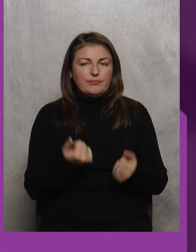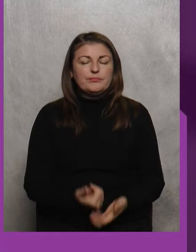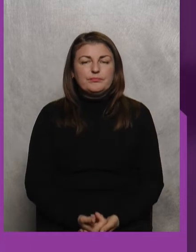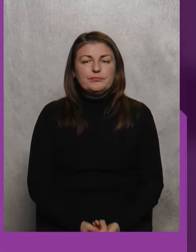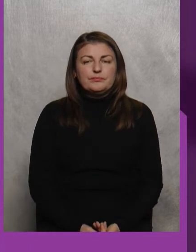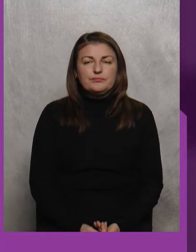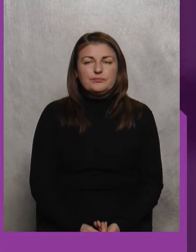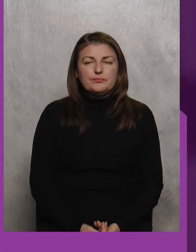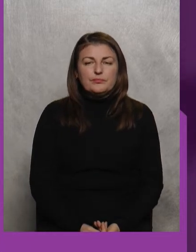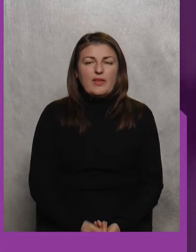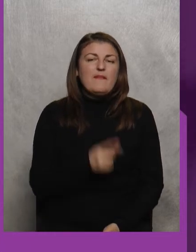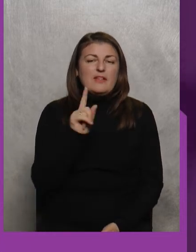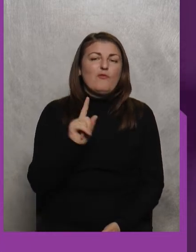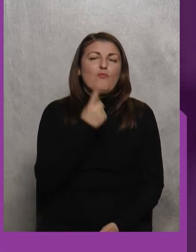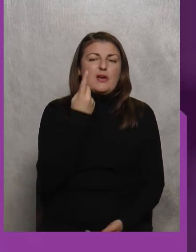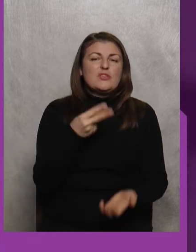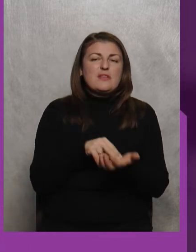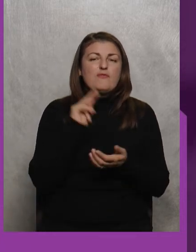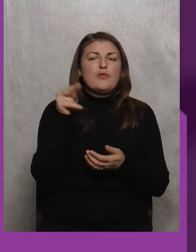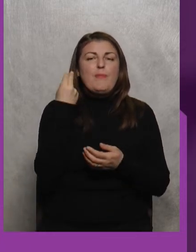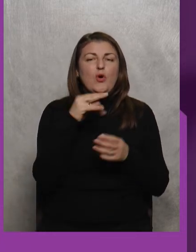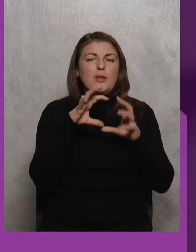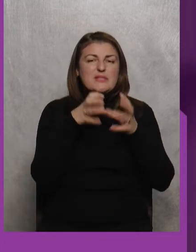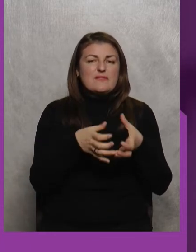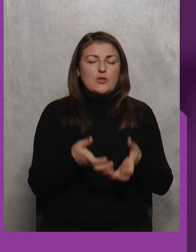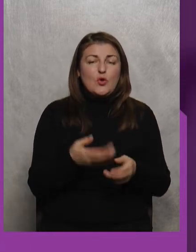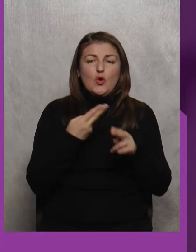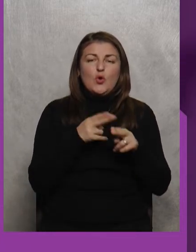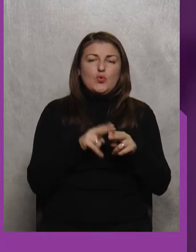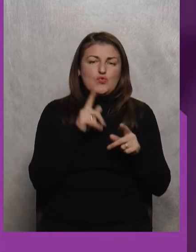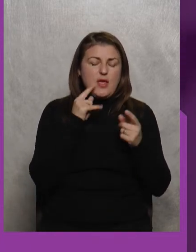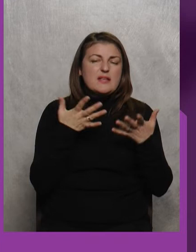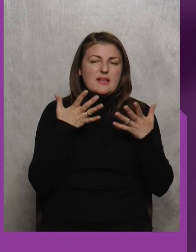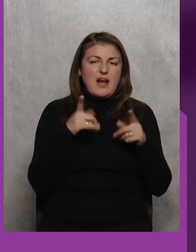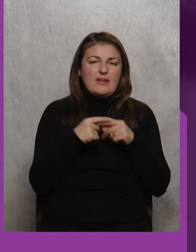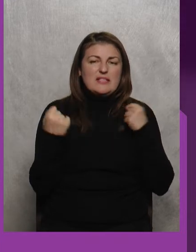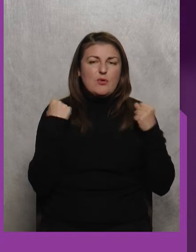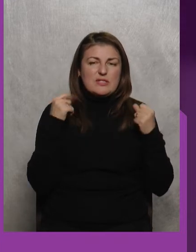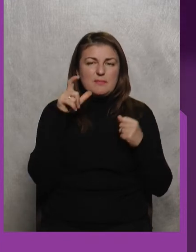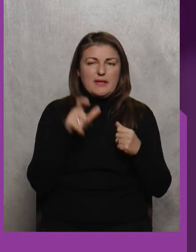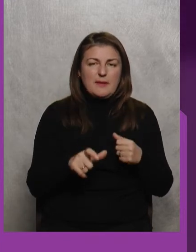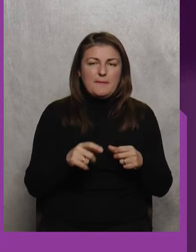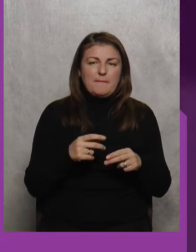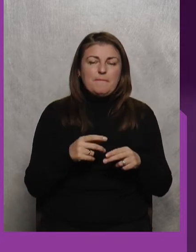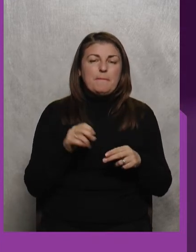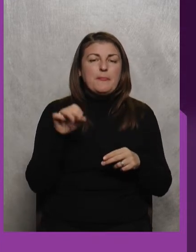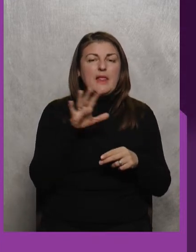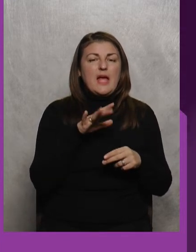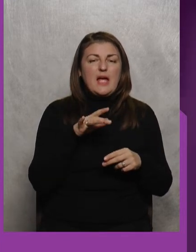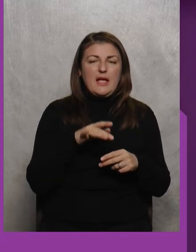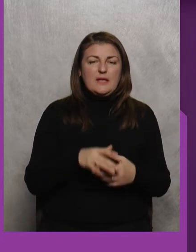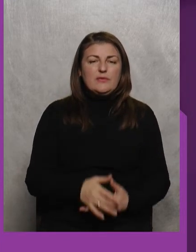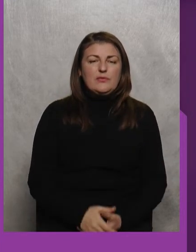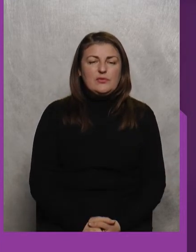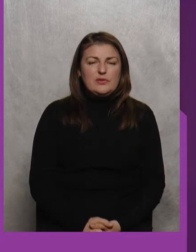Вон перший Став чемпіоном Світою Дуже яскравий Спортсмен Це Не тяга